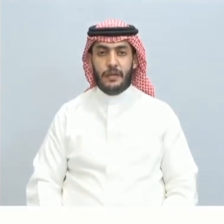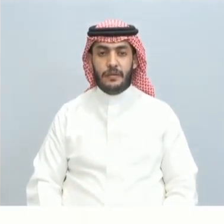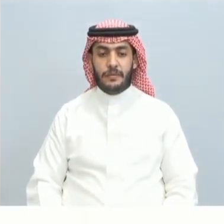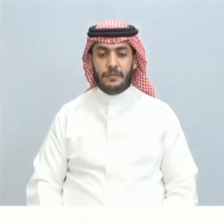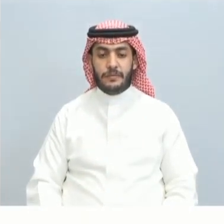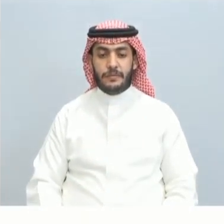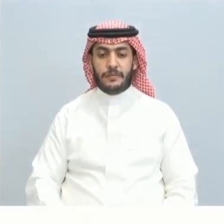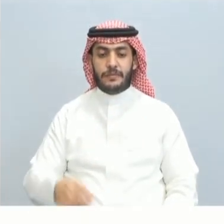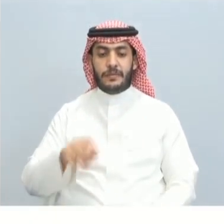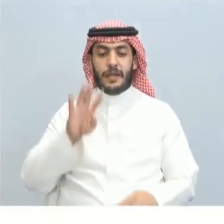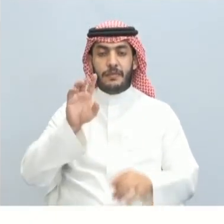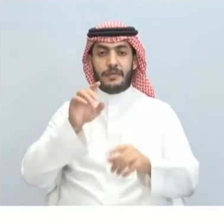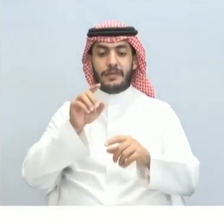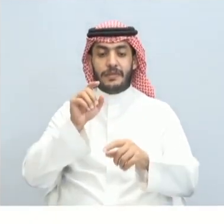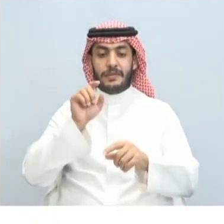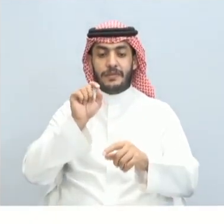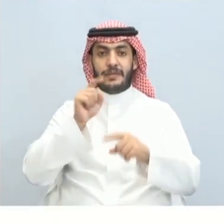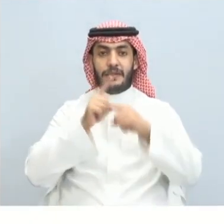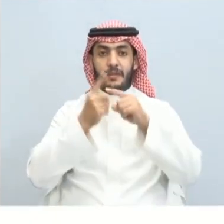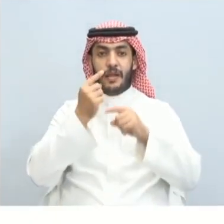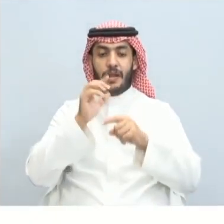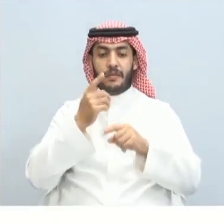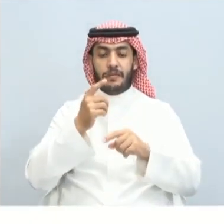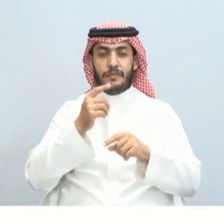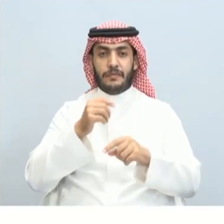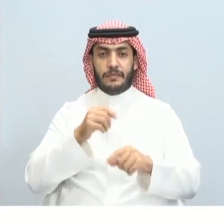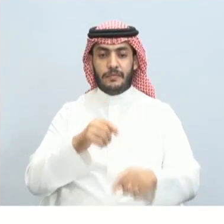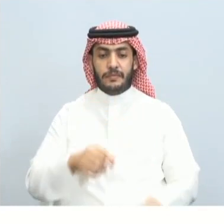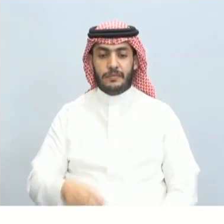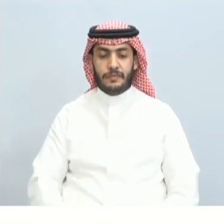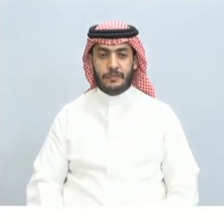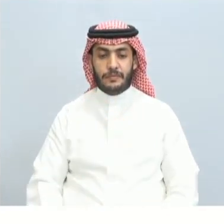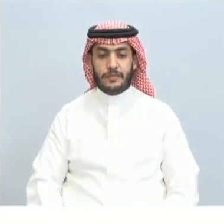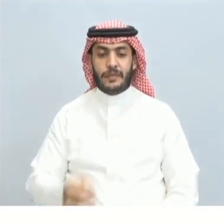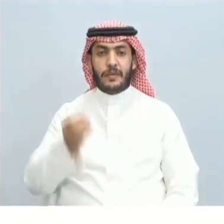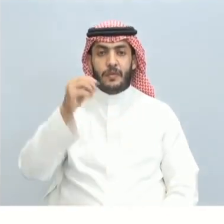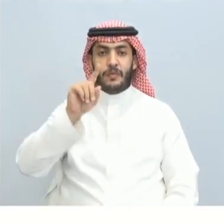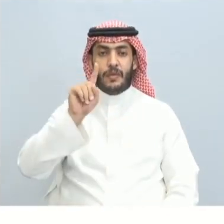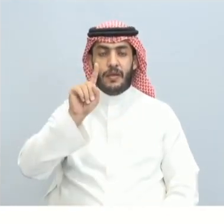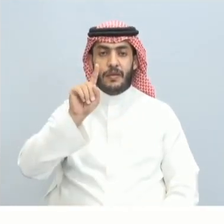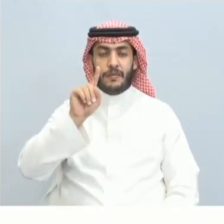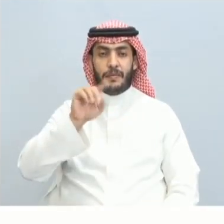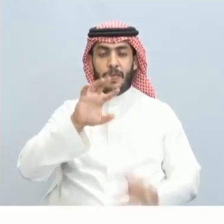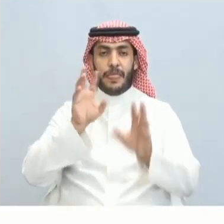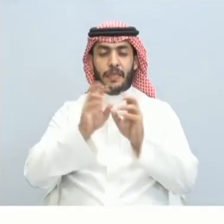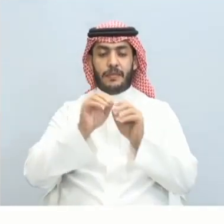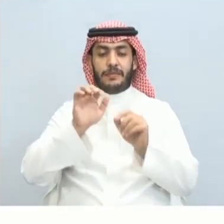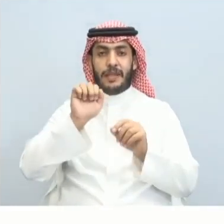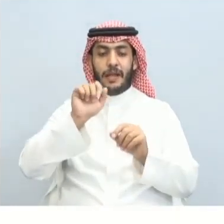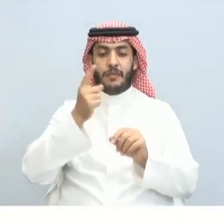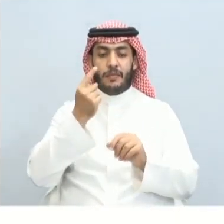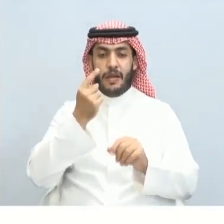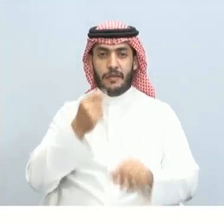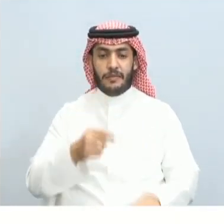اربعه مضروبه في صفر زائد واحد اربعه في صفر كم صحيح صفر مضاف اليه واحد نعم تصبح قيمه ص